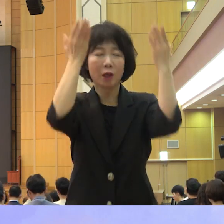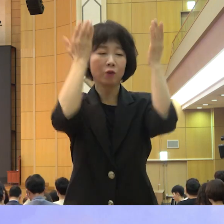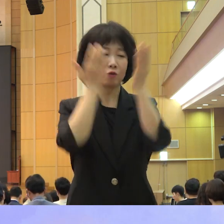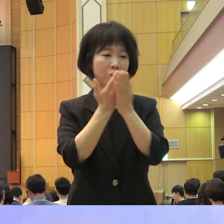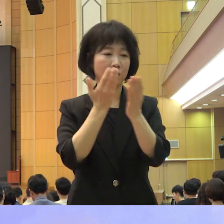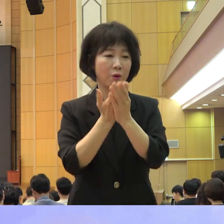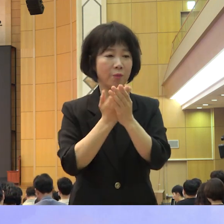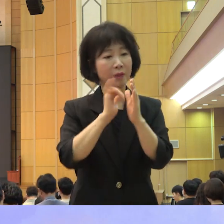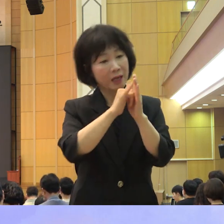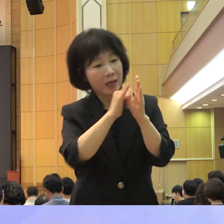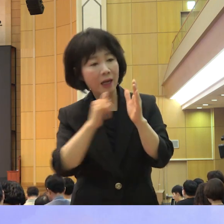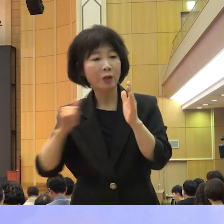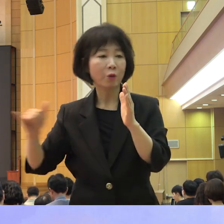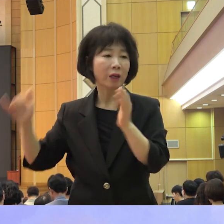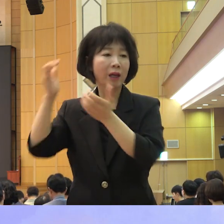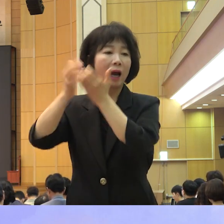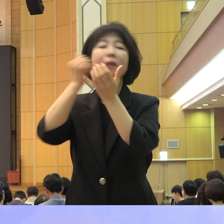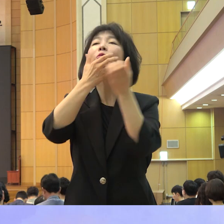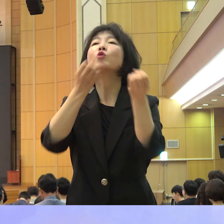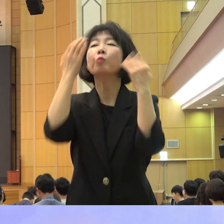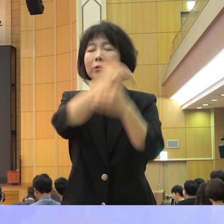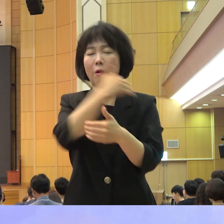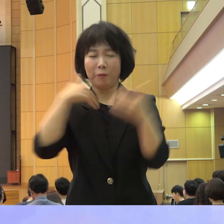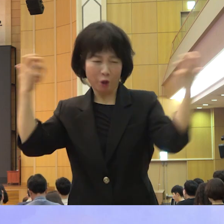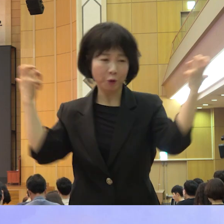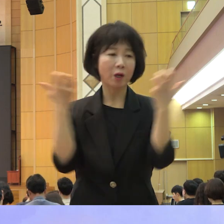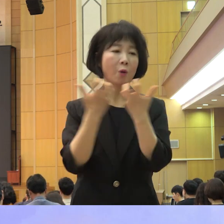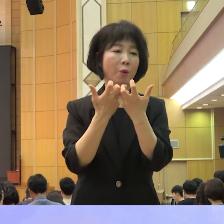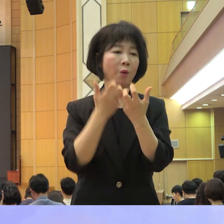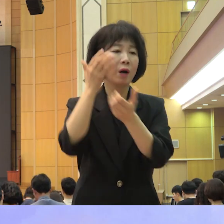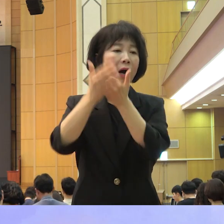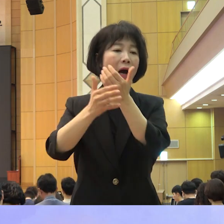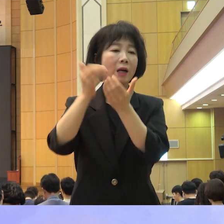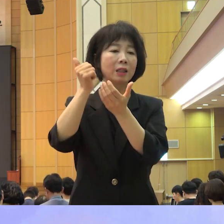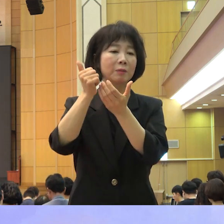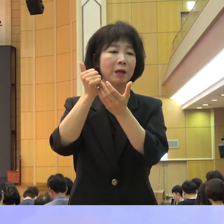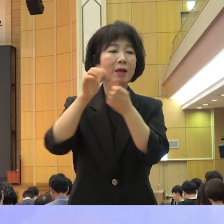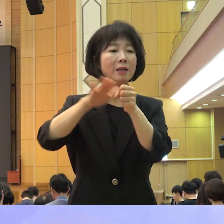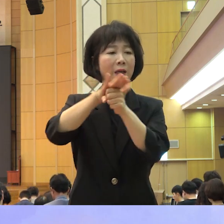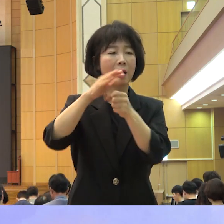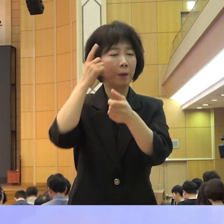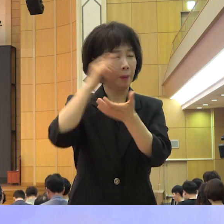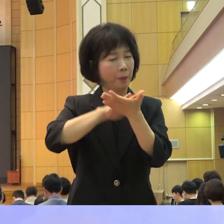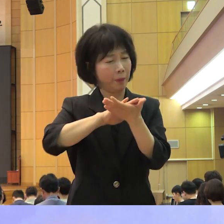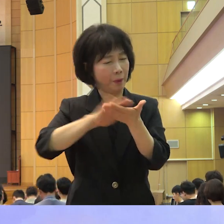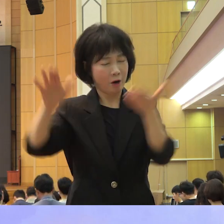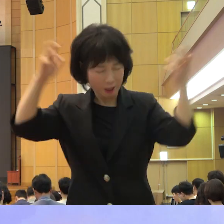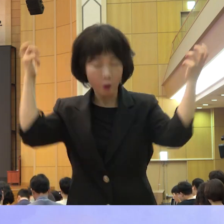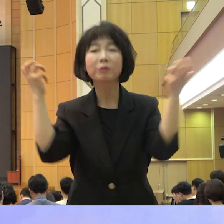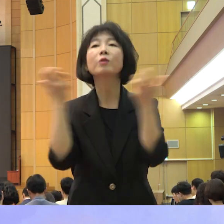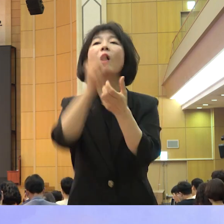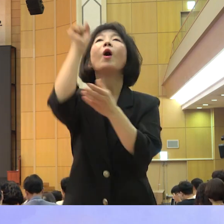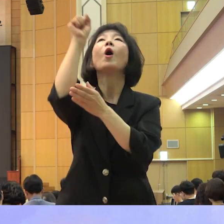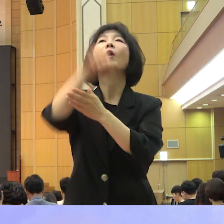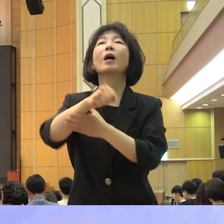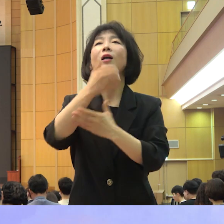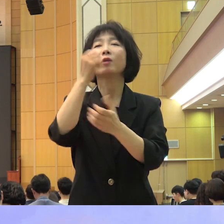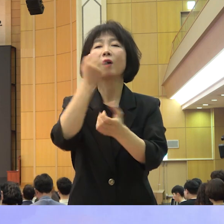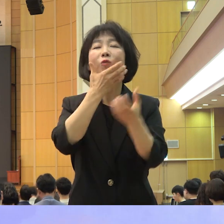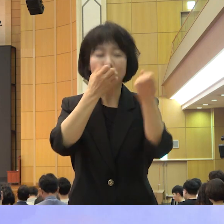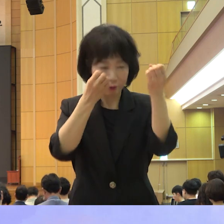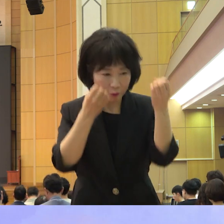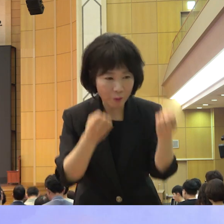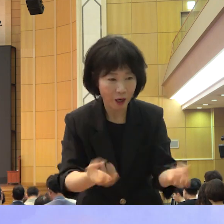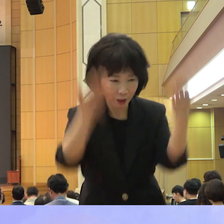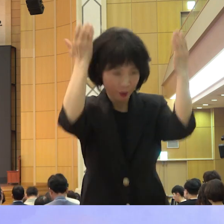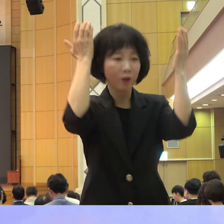더불어서 이 가정에 하나님의 축복이 깃들게 하시고 하나님의 은혜와 사랑과 평강이 넘칠 수 있는 귀한 우리 어린아이들의